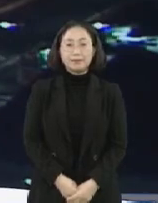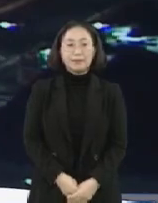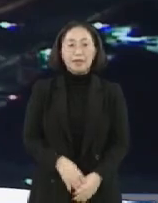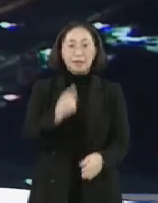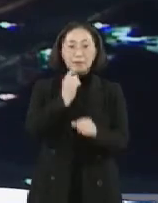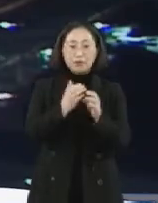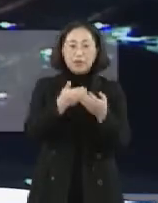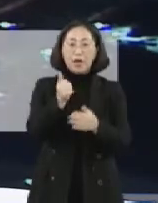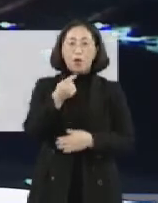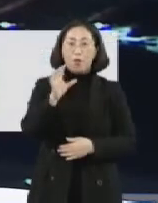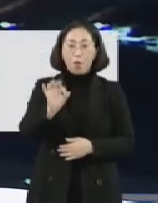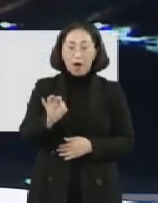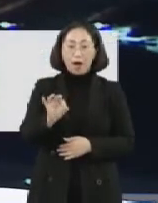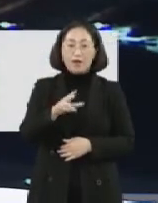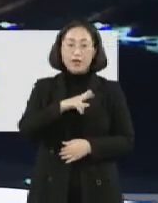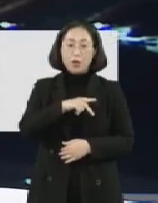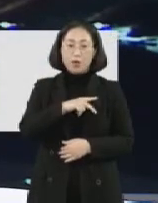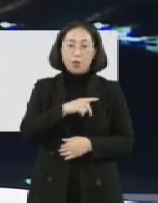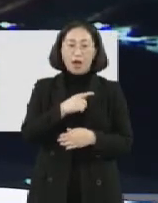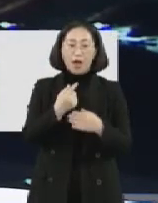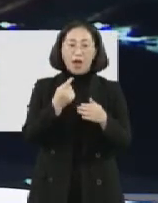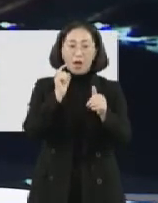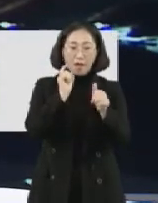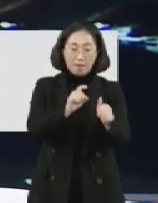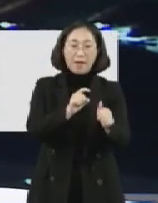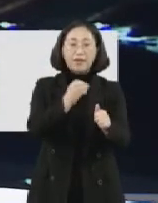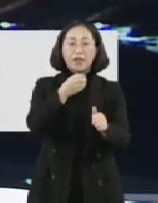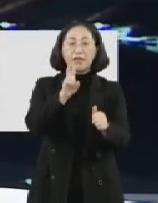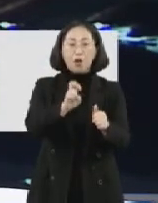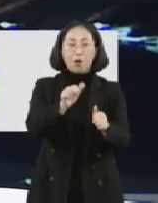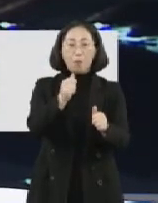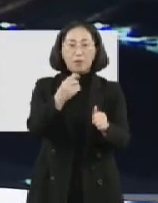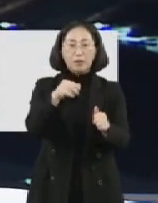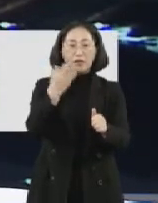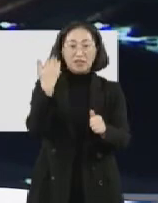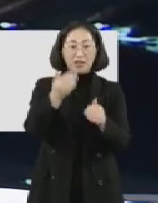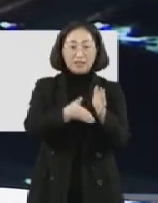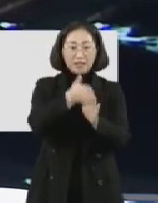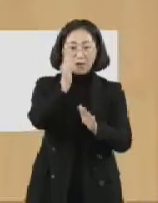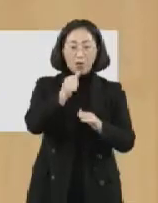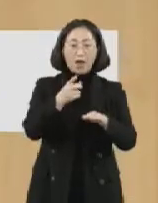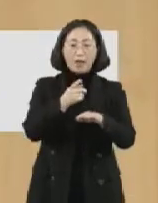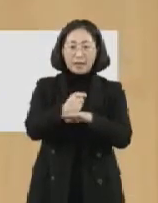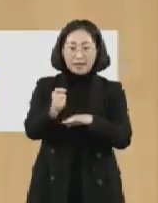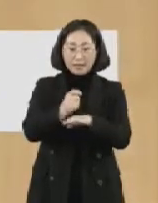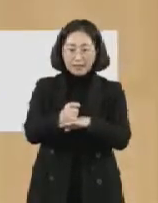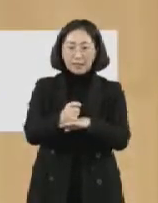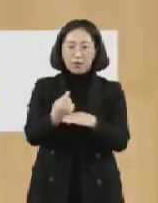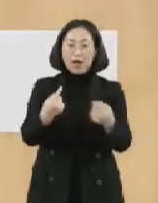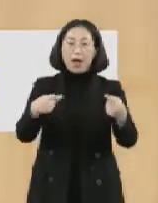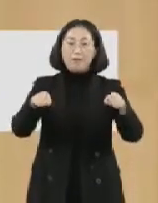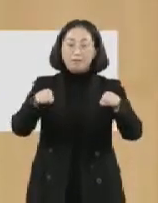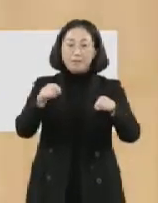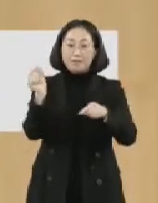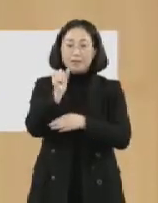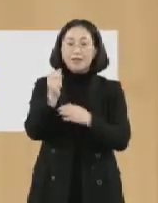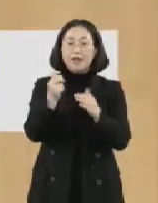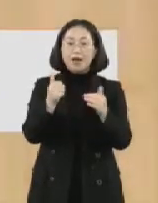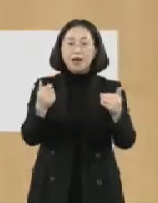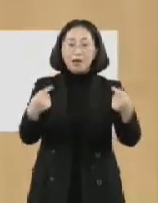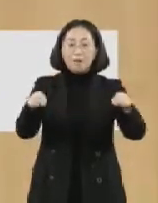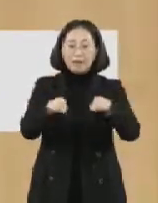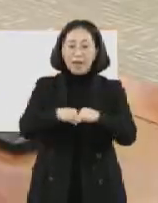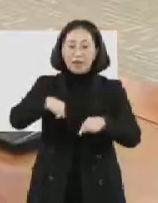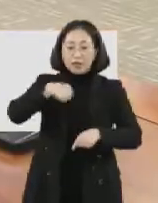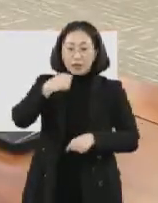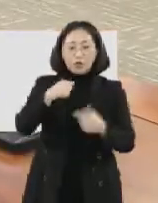민주당 황운하 의원과 북진 판정을 받은 0 홍철 전 대전시장 택시 회사 대표 등이 동석한 6인의 회식 의혹이